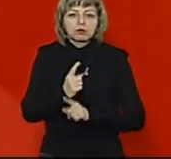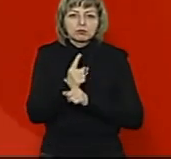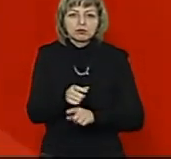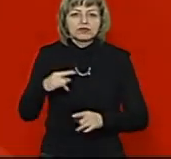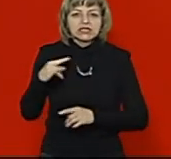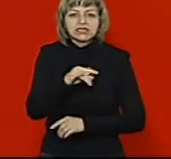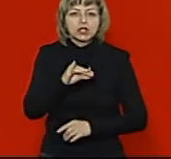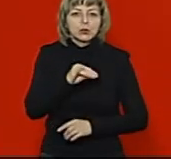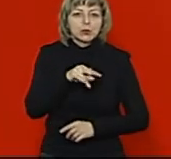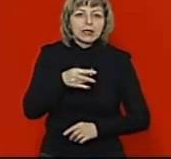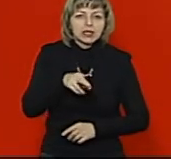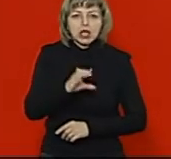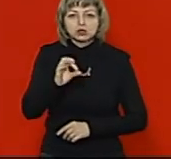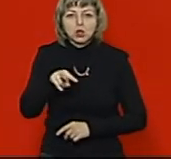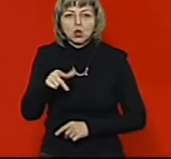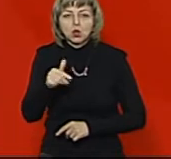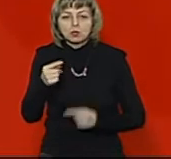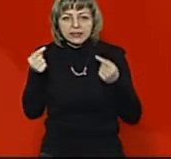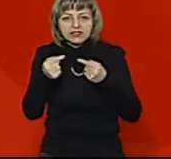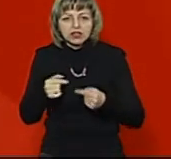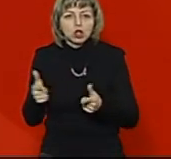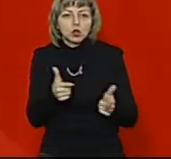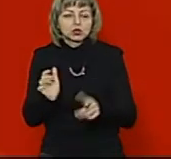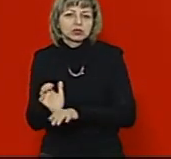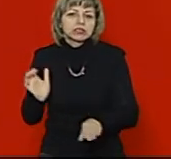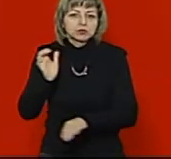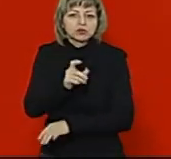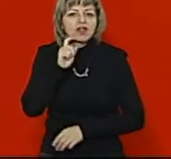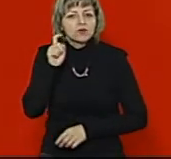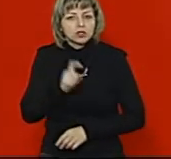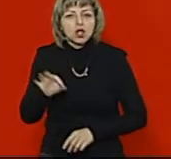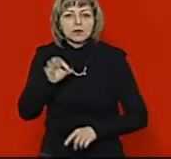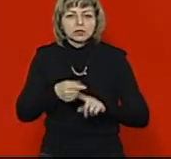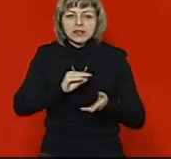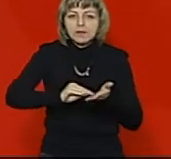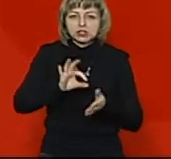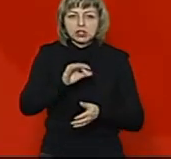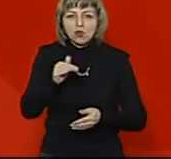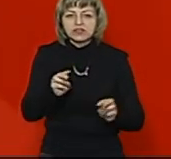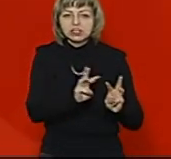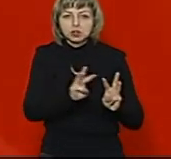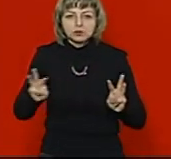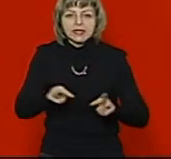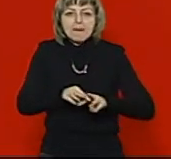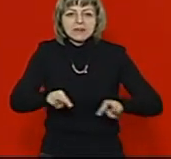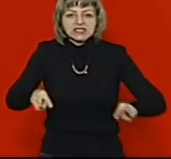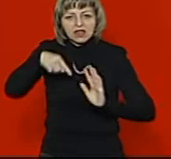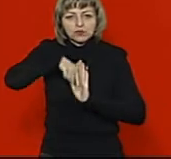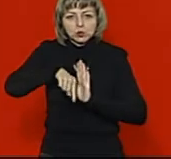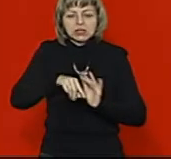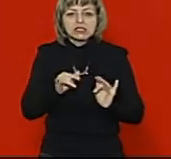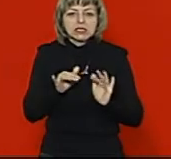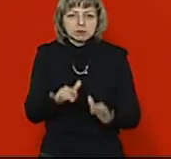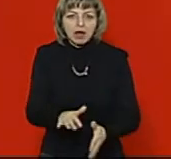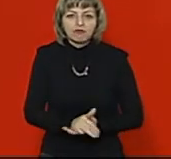Сологуб, ідентифікували і готують до транспортування в Україну. Про це пишуть на офіційному сайті Міністерства внутрішніх